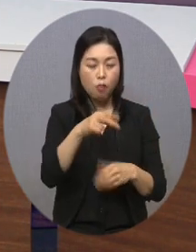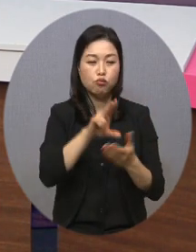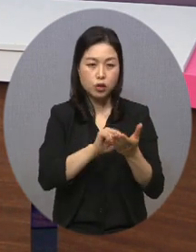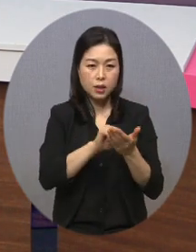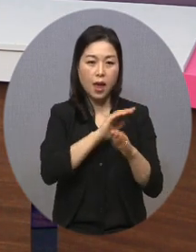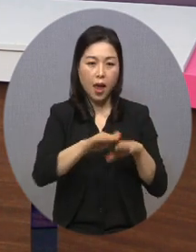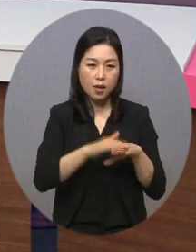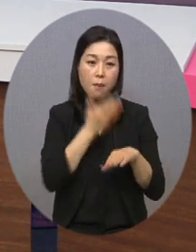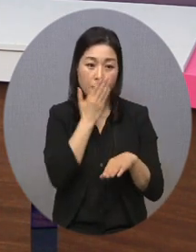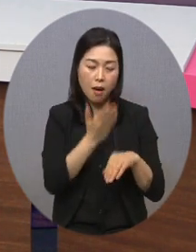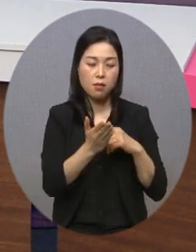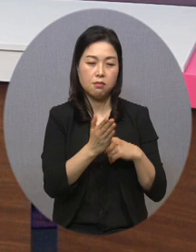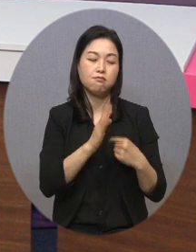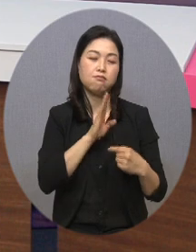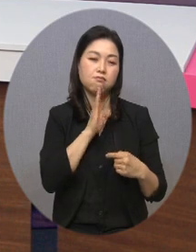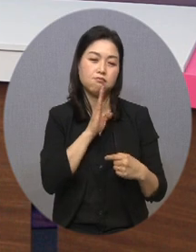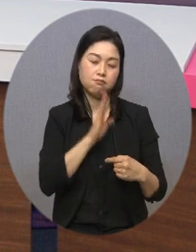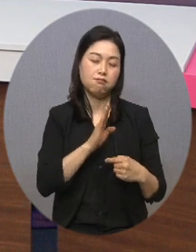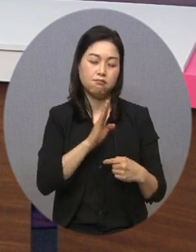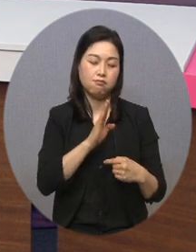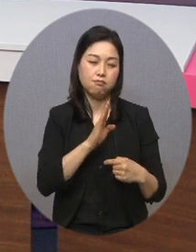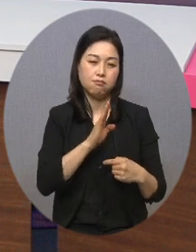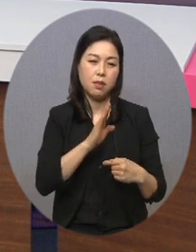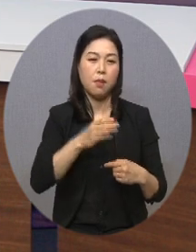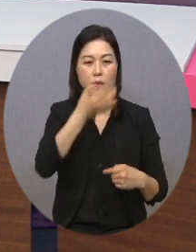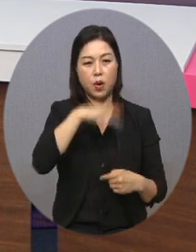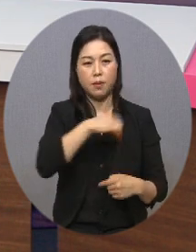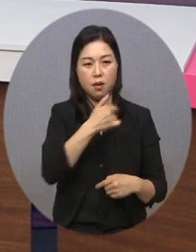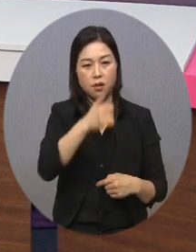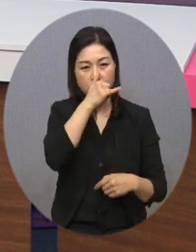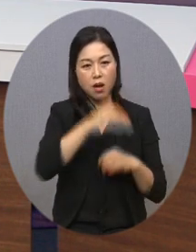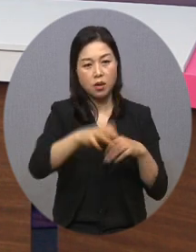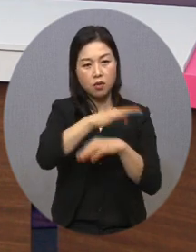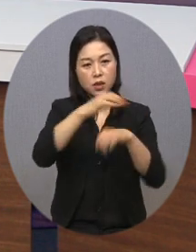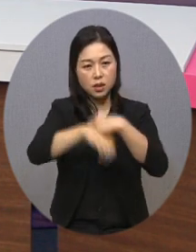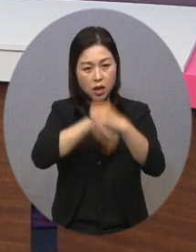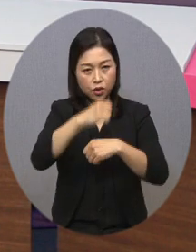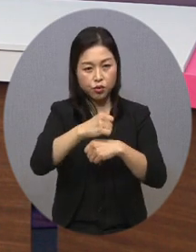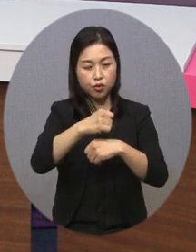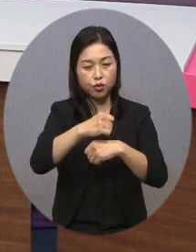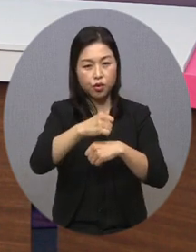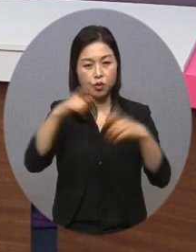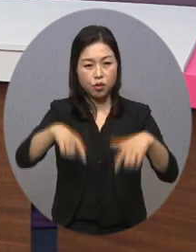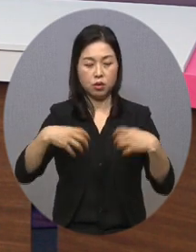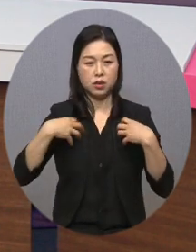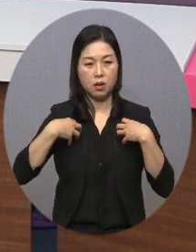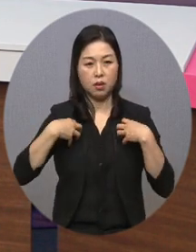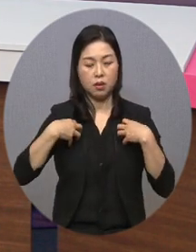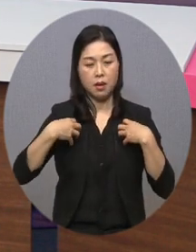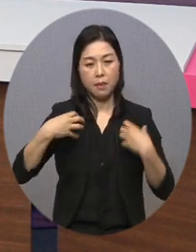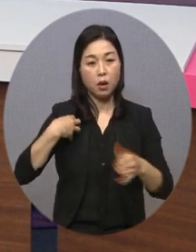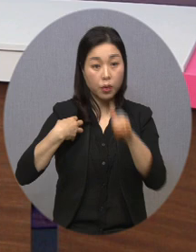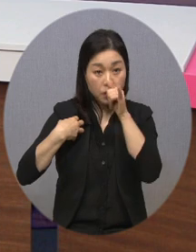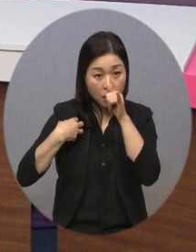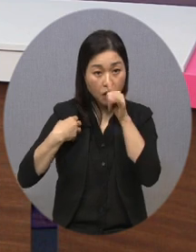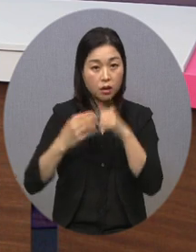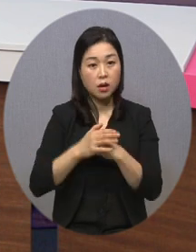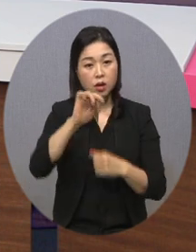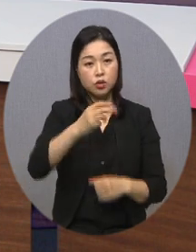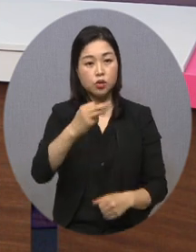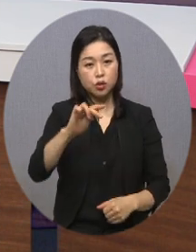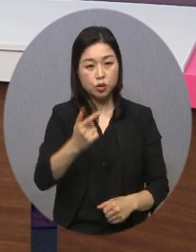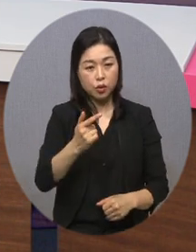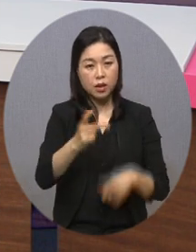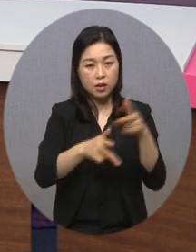또 경제자유구역청 의장을 맡고 있는 입장에서 최근에 율촌산단에